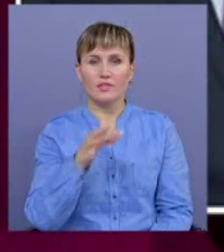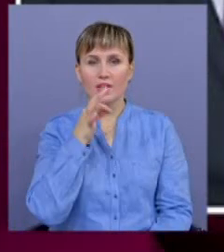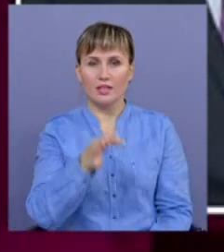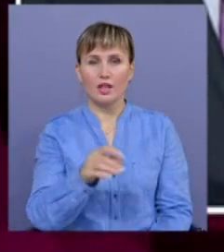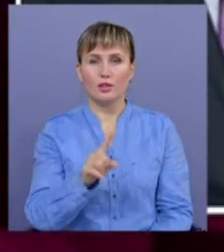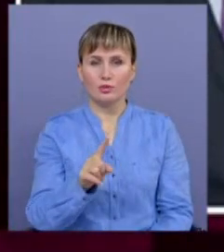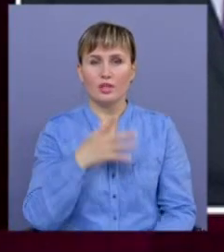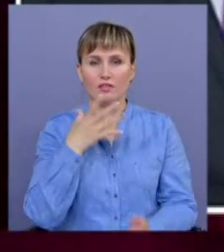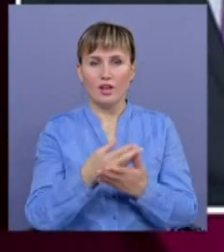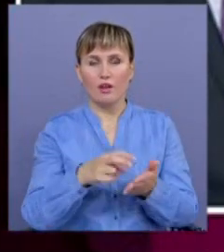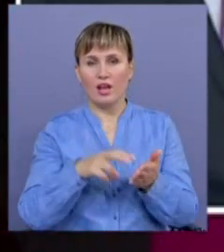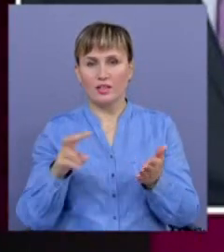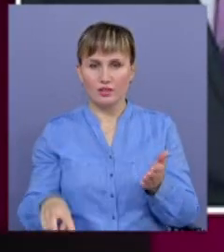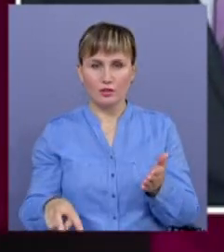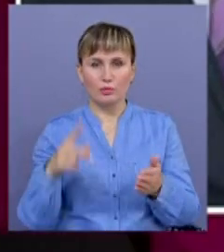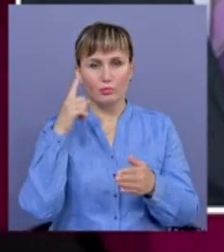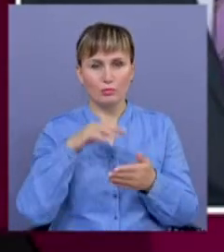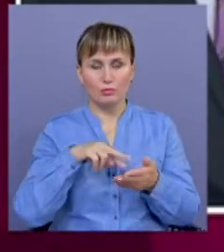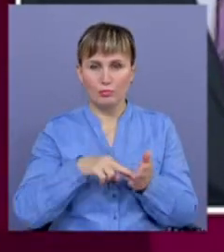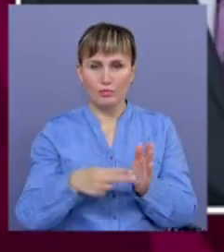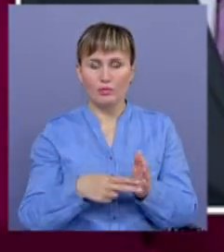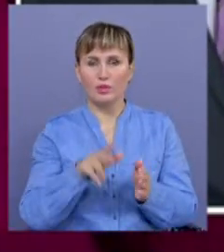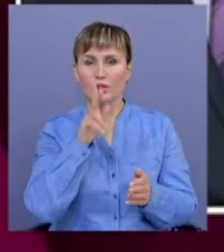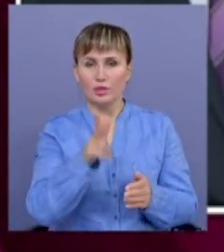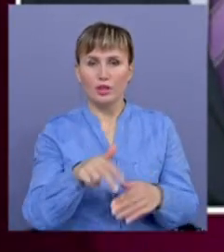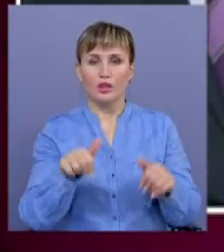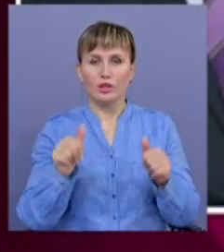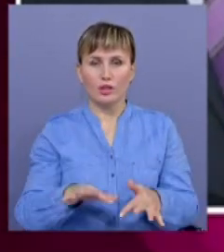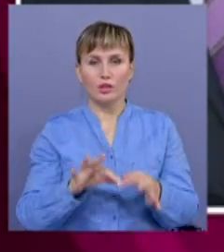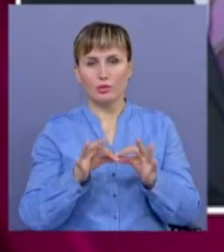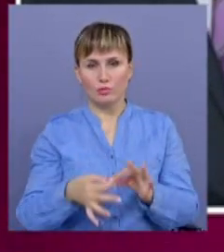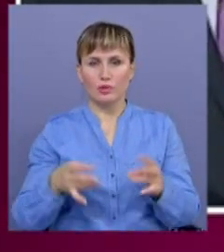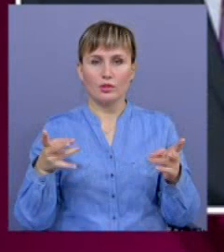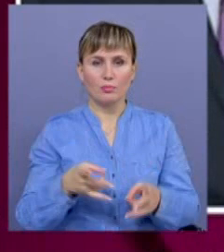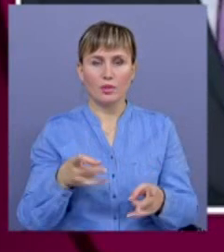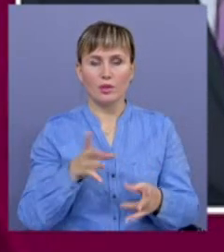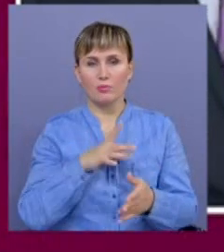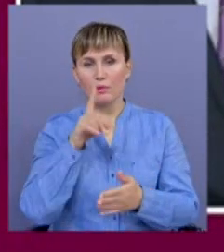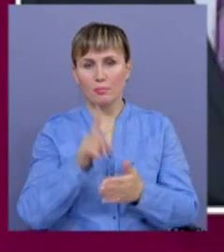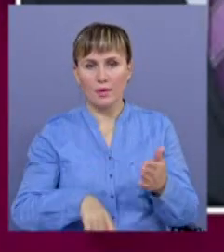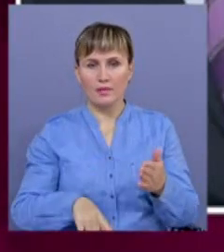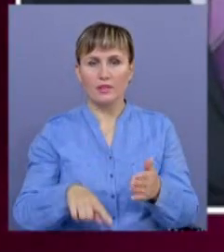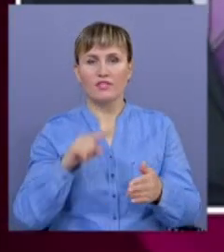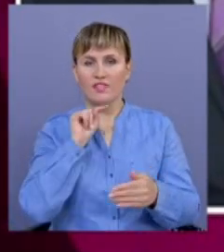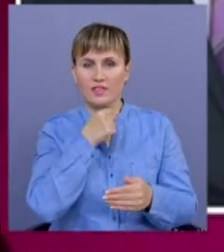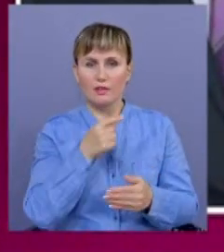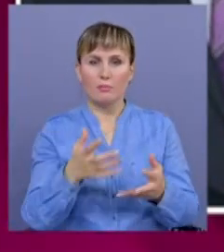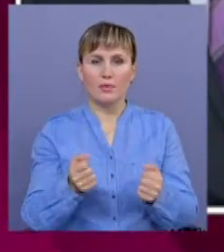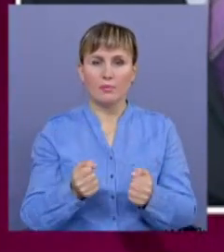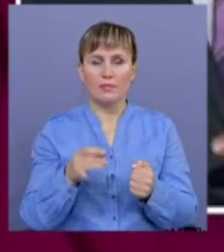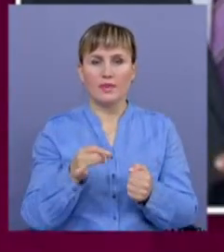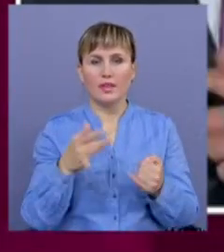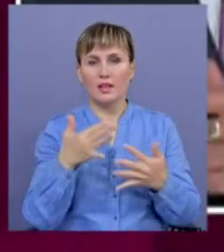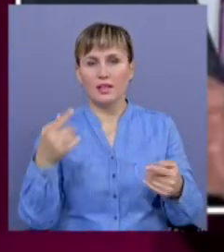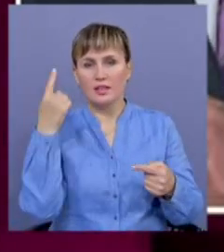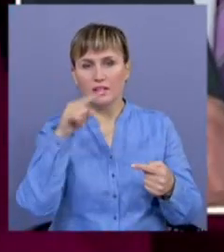что свою отставку обдумывал в течение 3 лет. Решение сложное. Необходимо было убедиться в эффективности принятых и